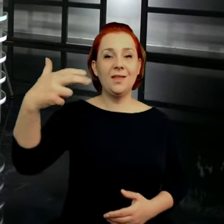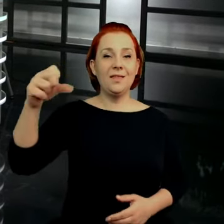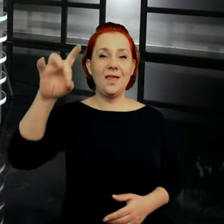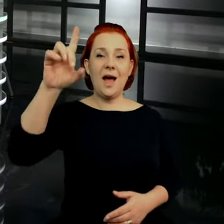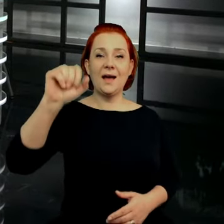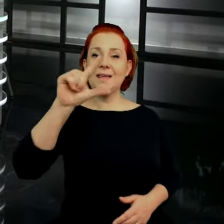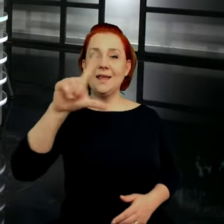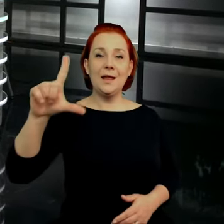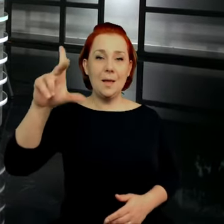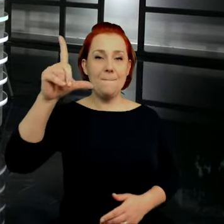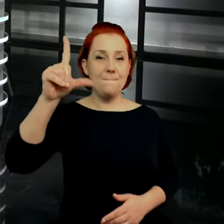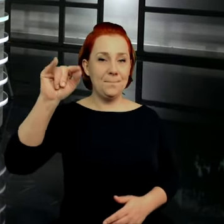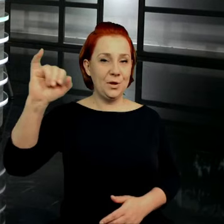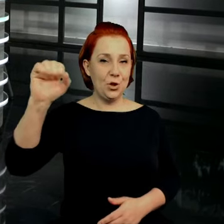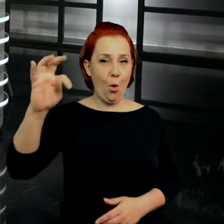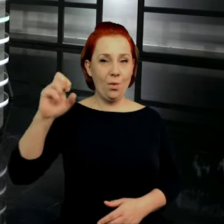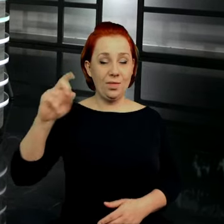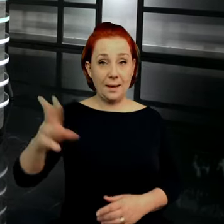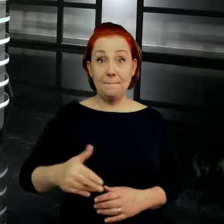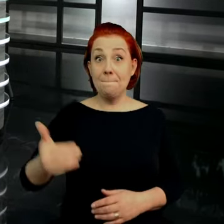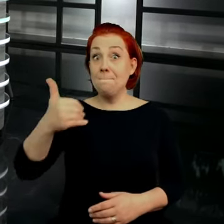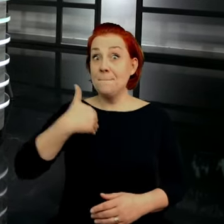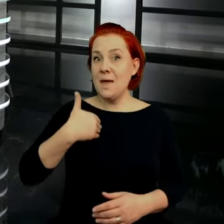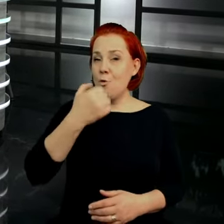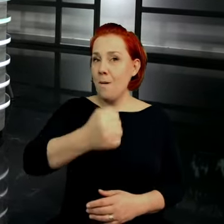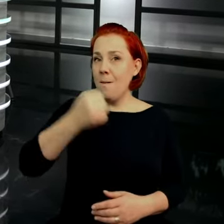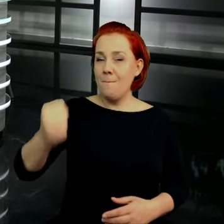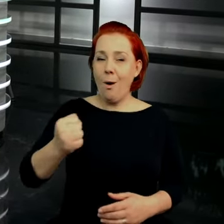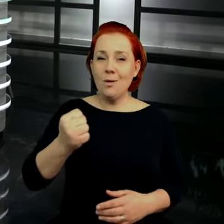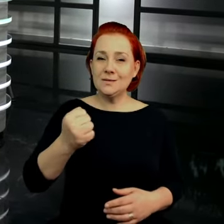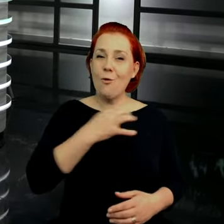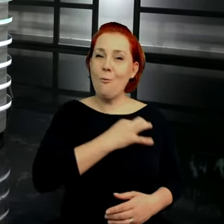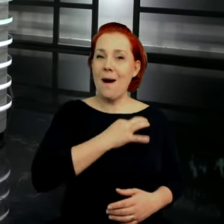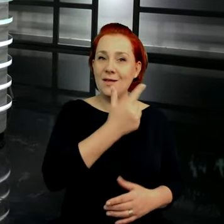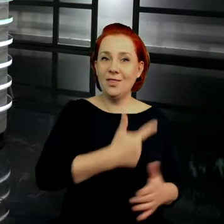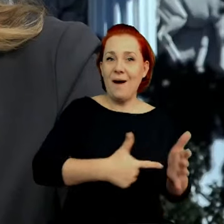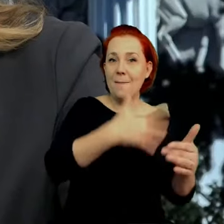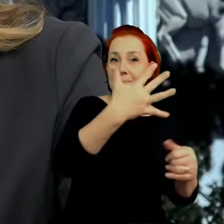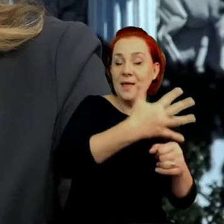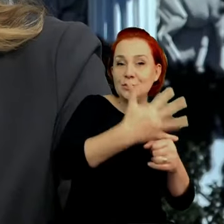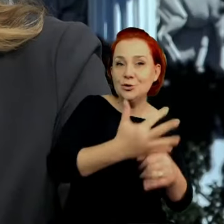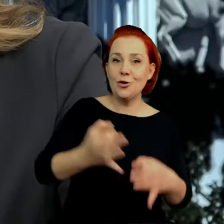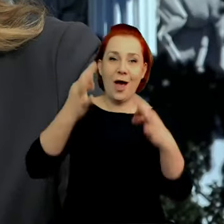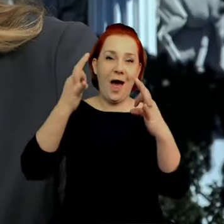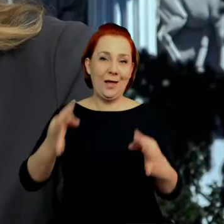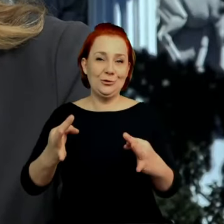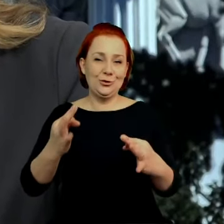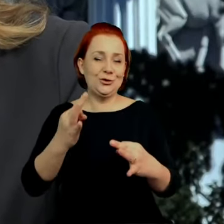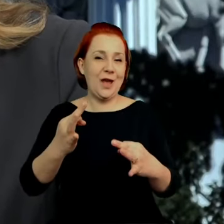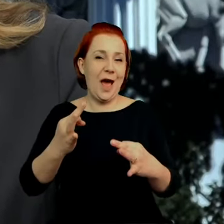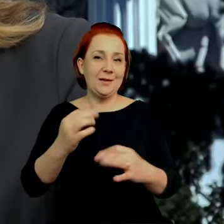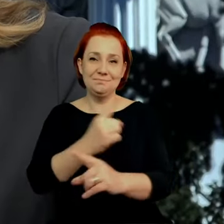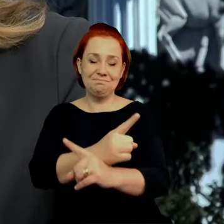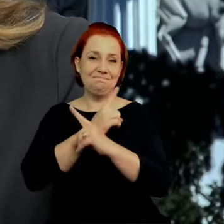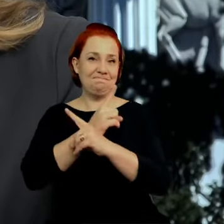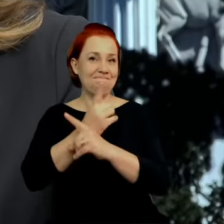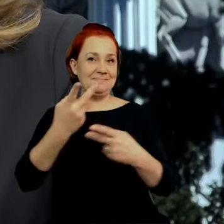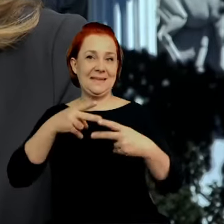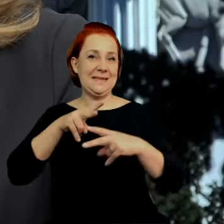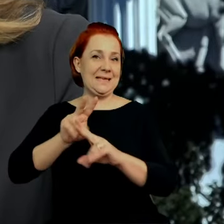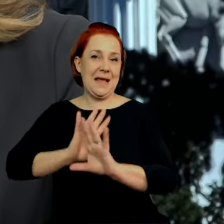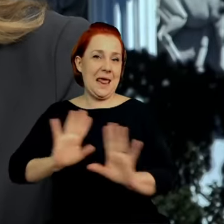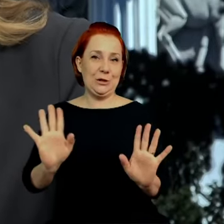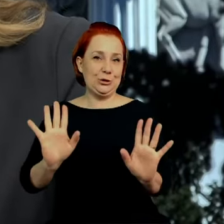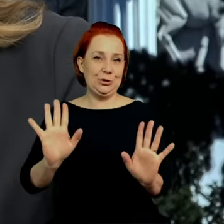Polski 2050, wcześniej Wiosna, dzisiaj posłanka niezrzeszona i niezależna. Dzień dobry. Dzień